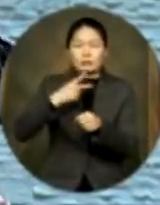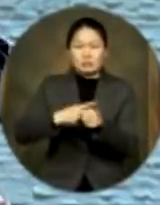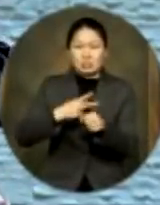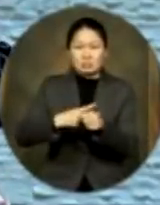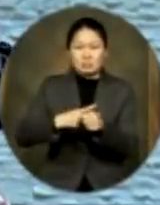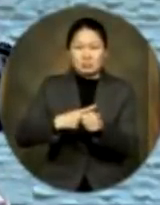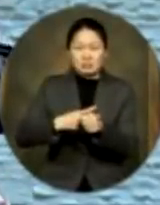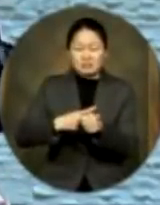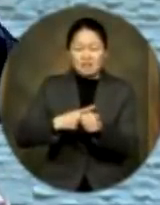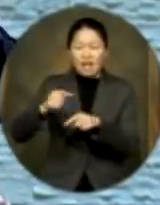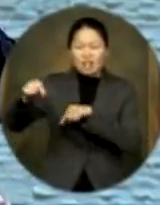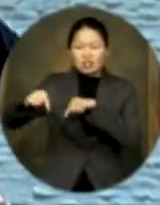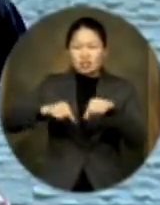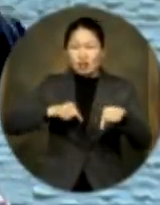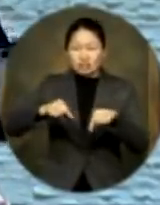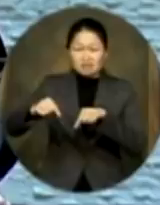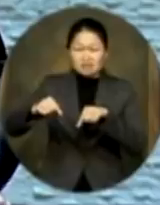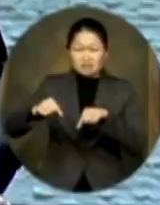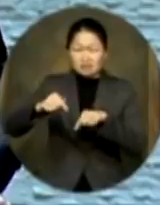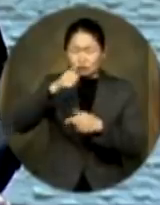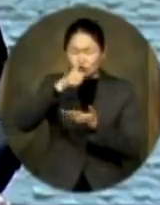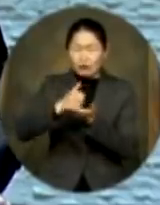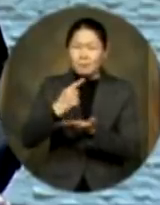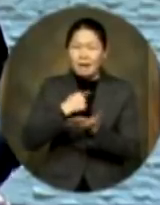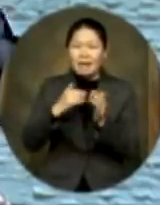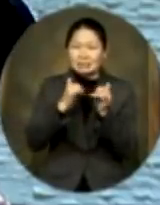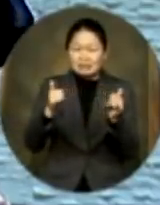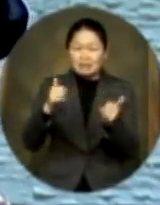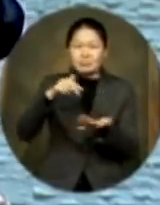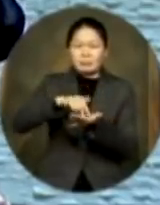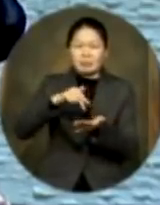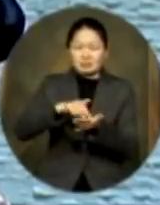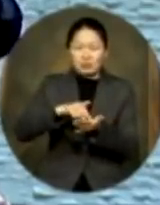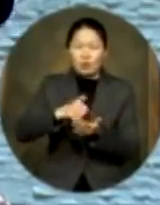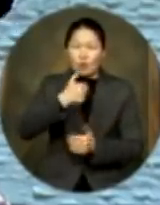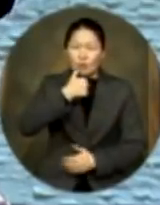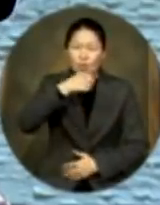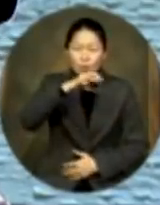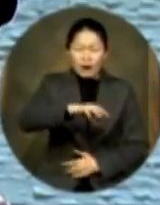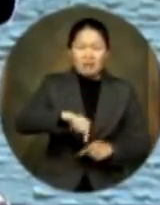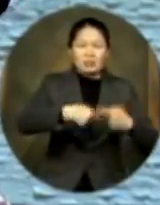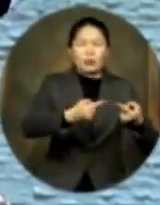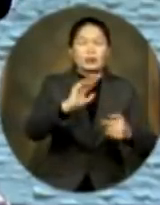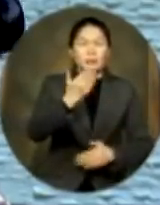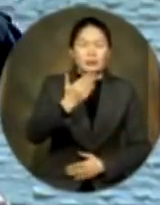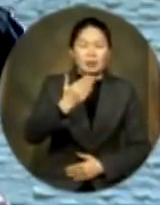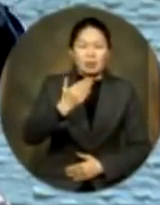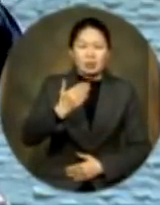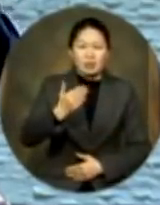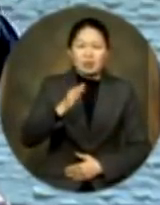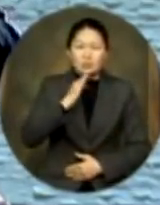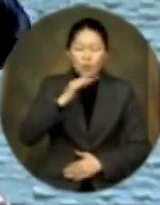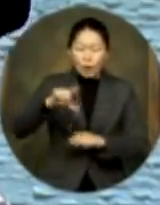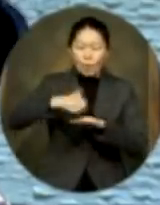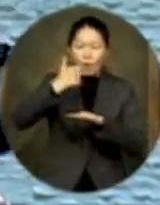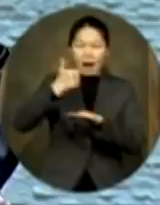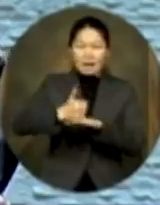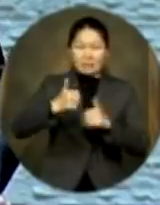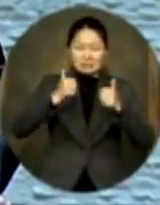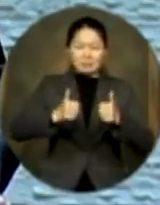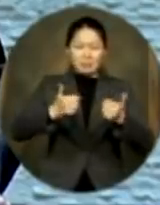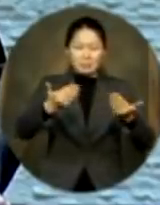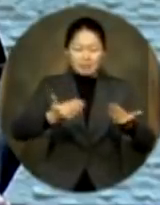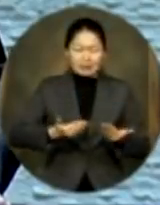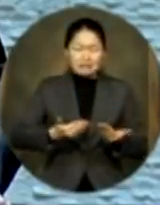정치범으로 로마로 들어가게 합니다 황지 에게 재판을 받을 정치범 이 되어 서로 마라